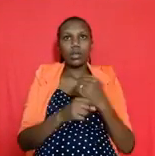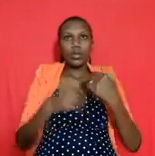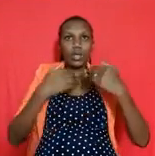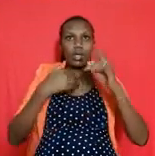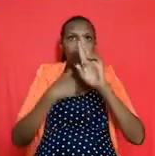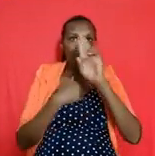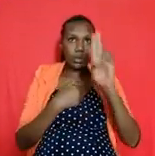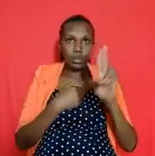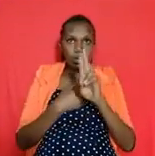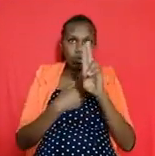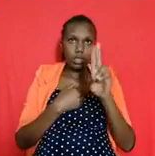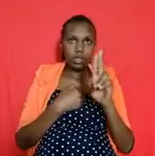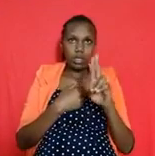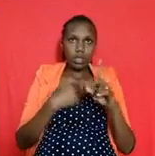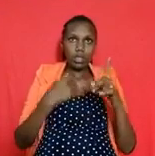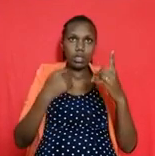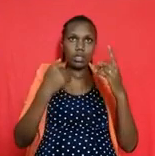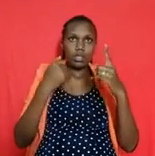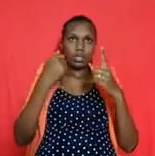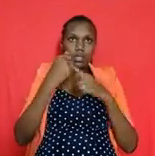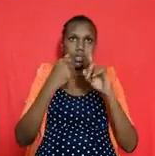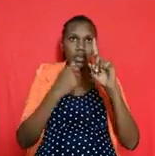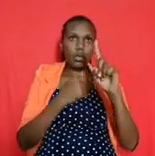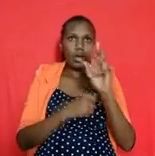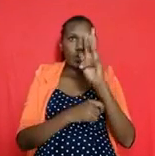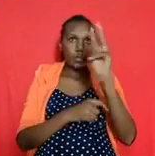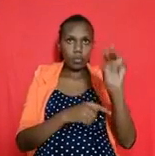turahuthirire 61 million